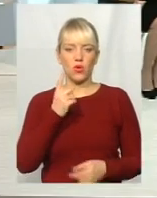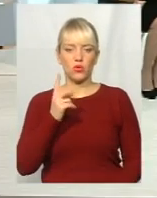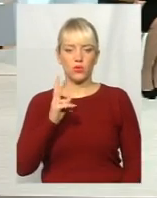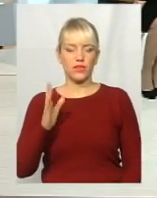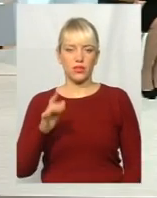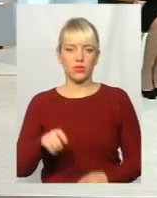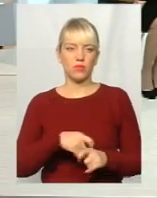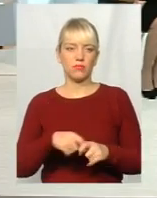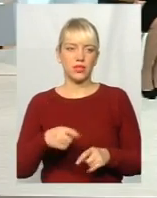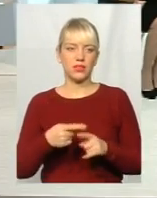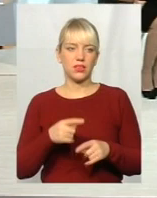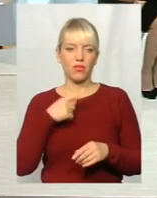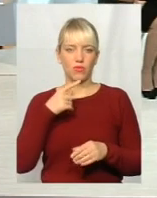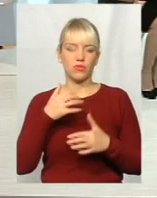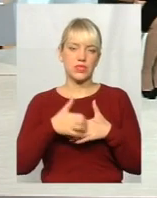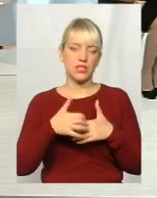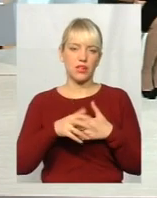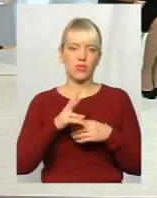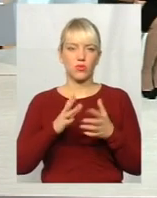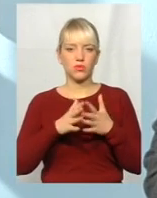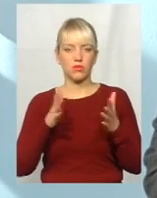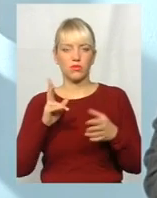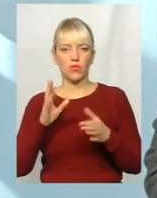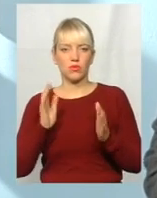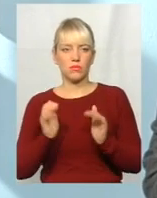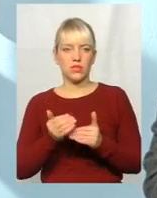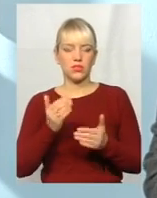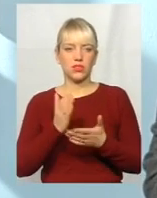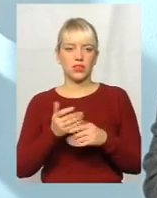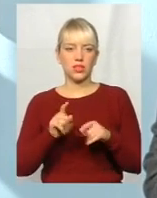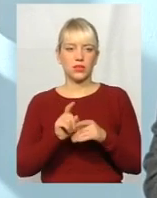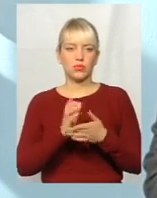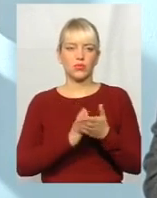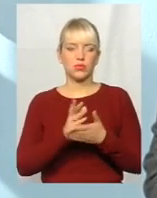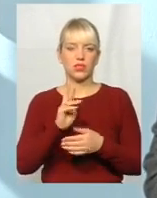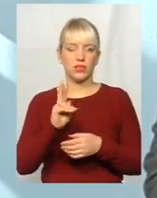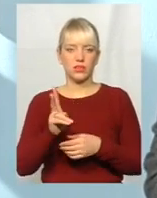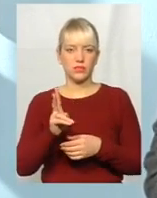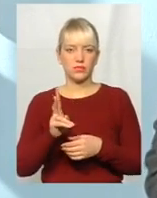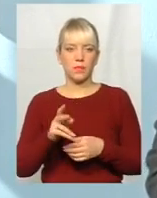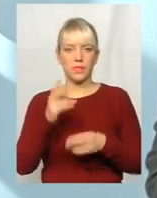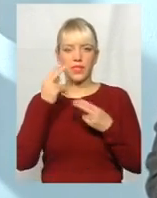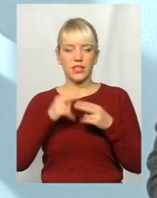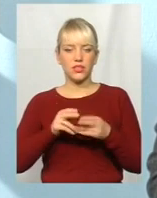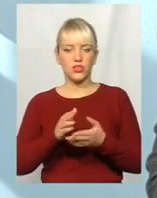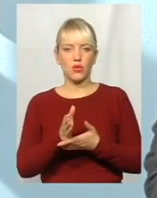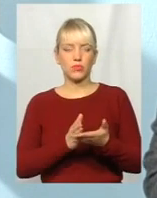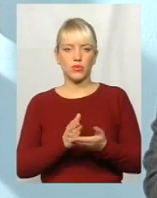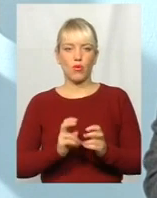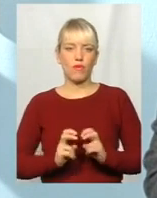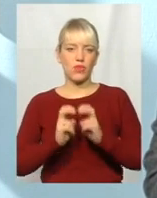Я кажу середні цифри, в когось більше, в когось менше. Є такі послуги, як технічне обслуговування